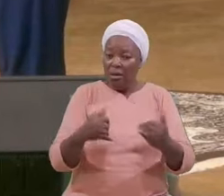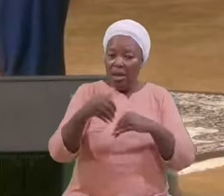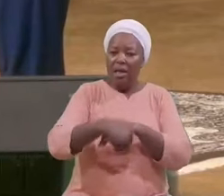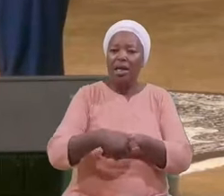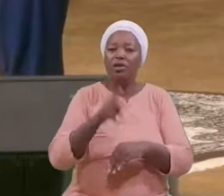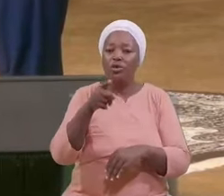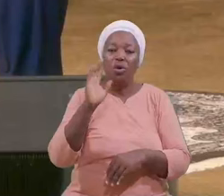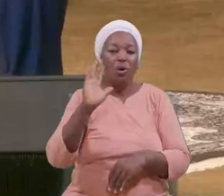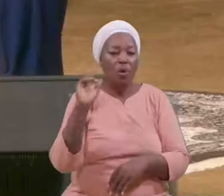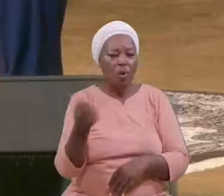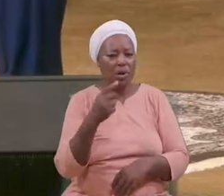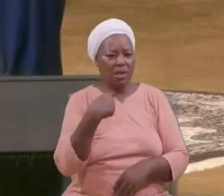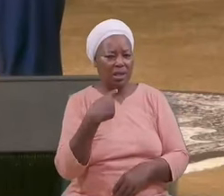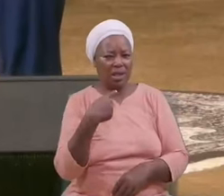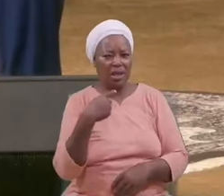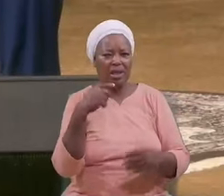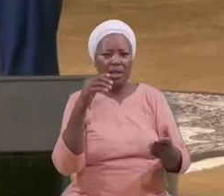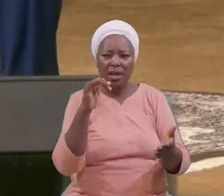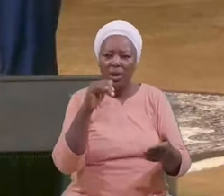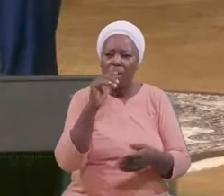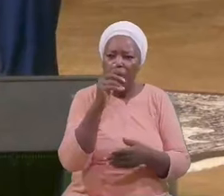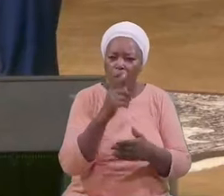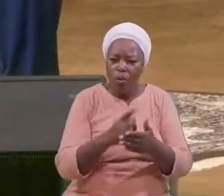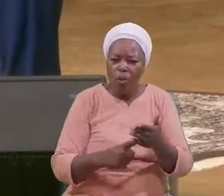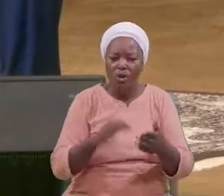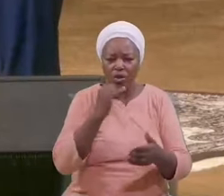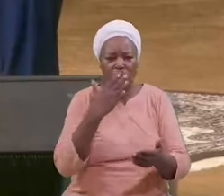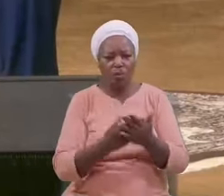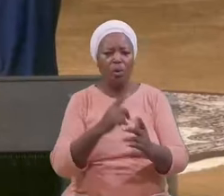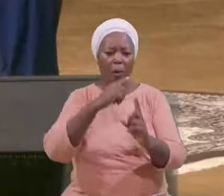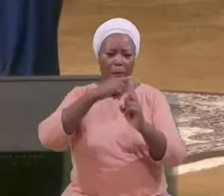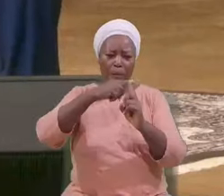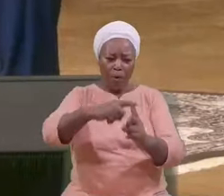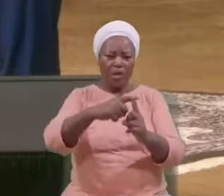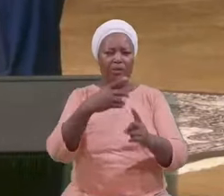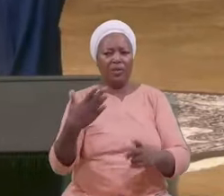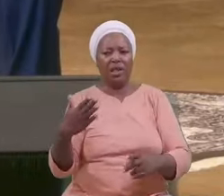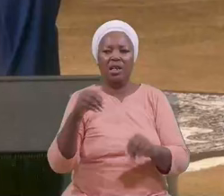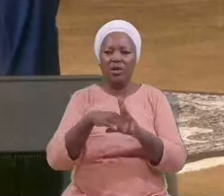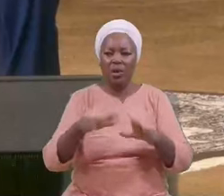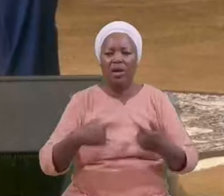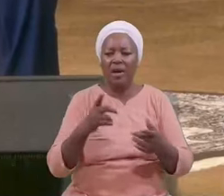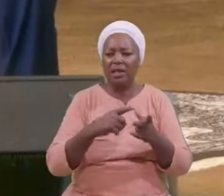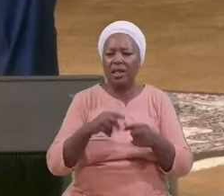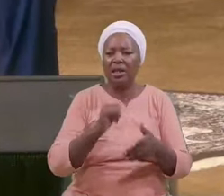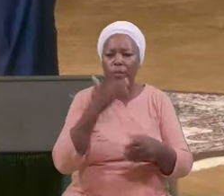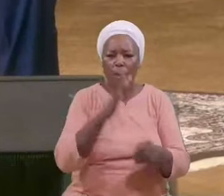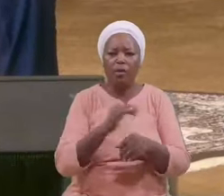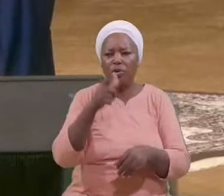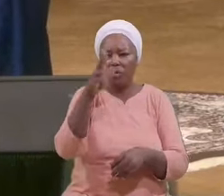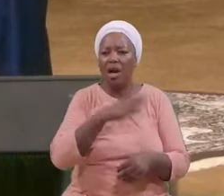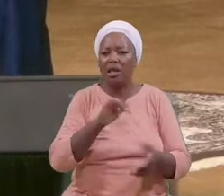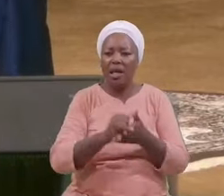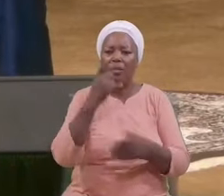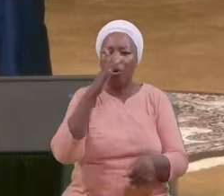vous allez dire la pratique, le positif, les promesses de Dieu. Et ces promesses seront oui et